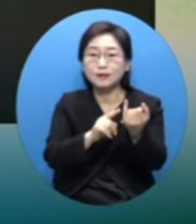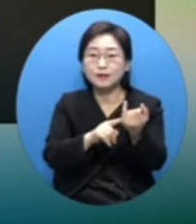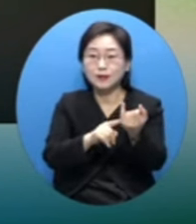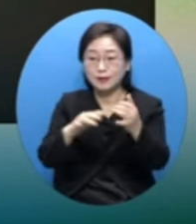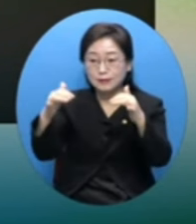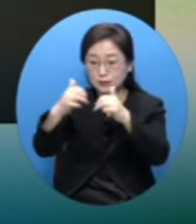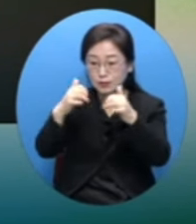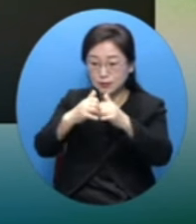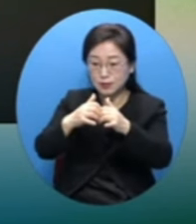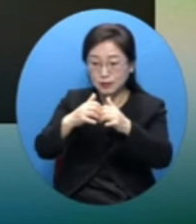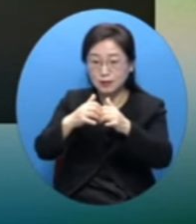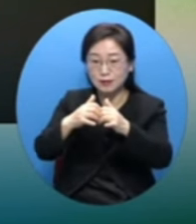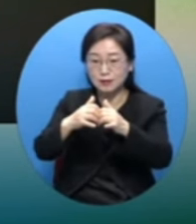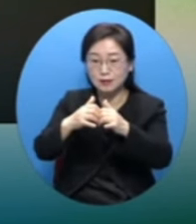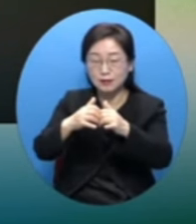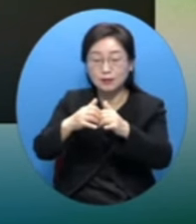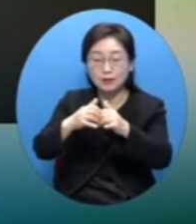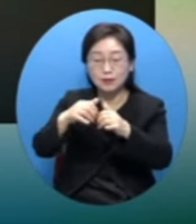전쟁터에서